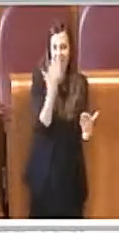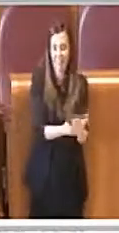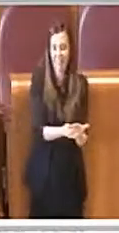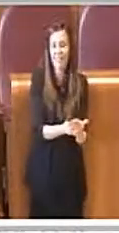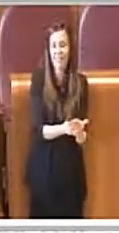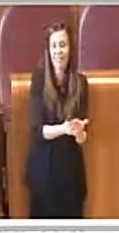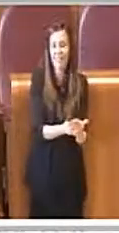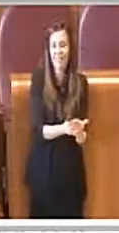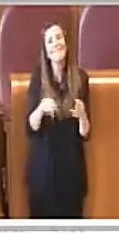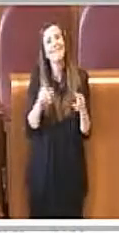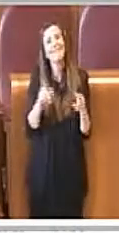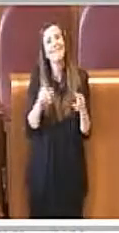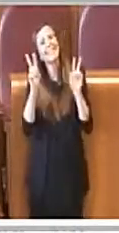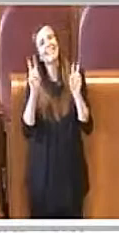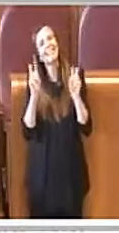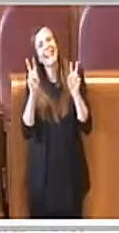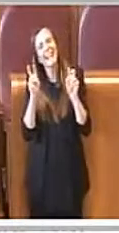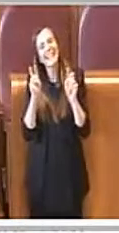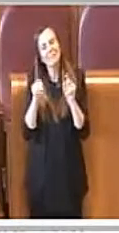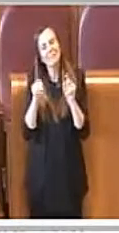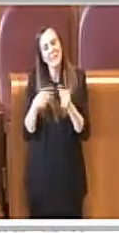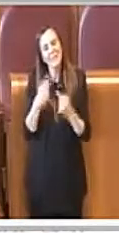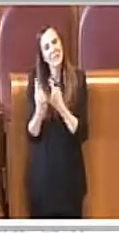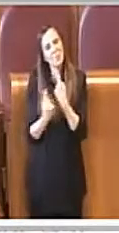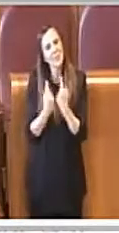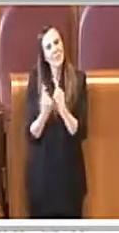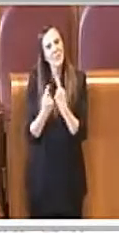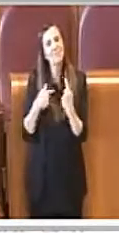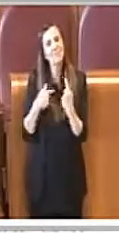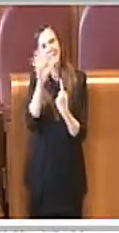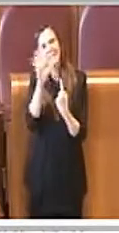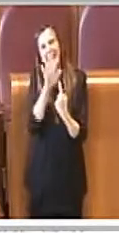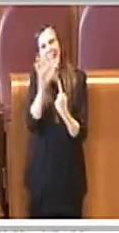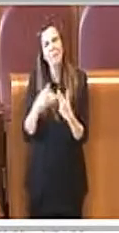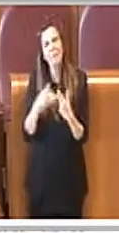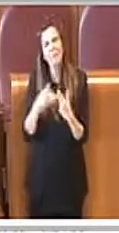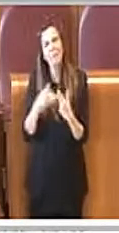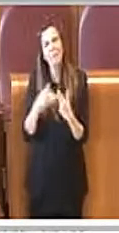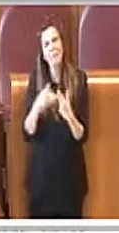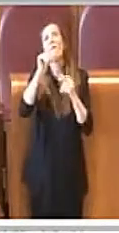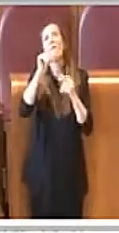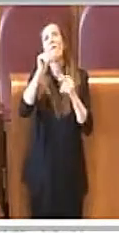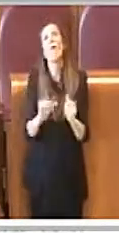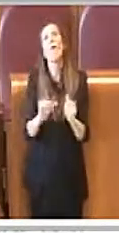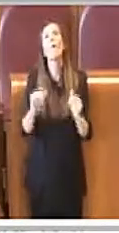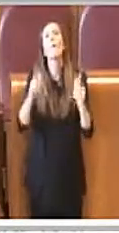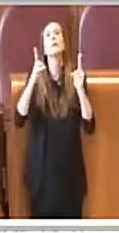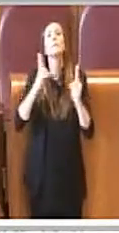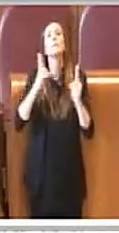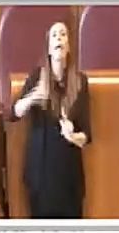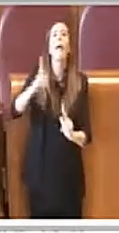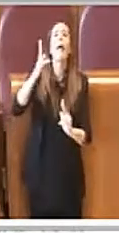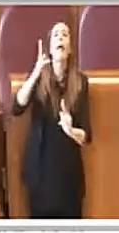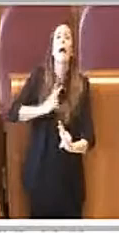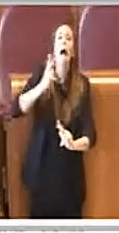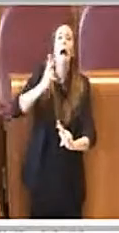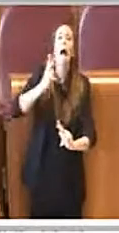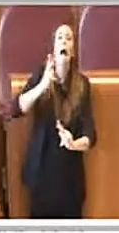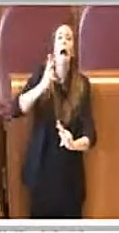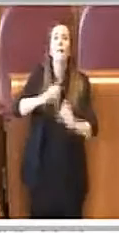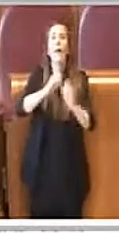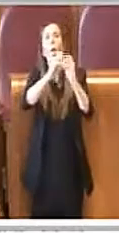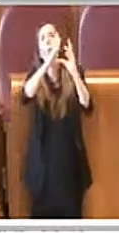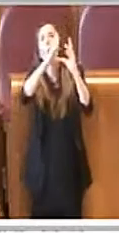me sembra più un voler dare una, come dire, una speranza, una illusione ai